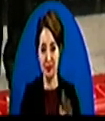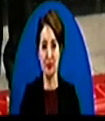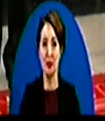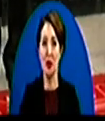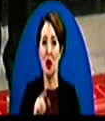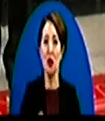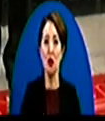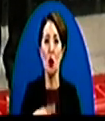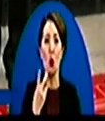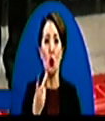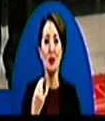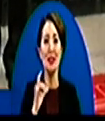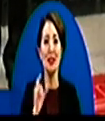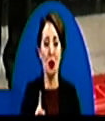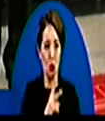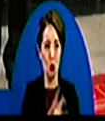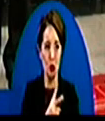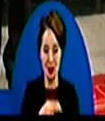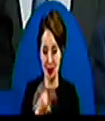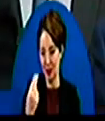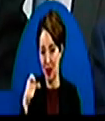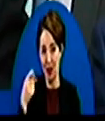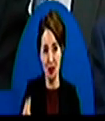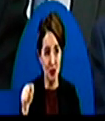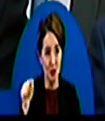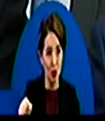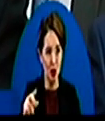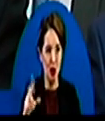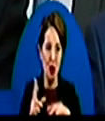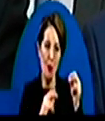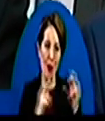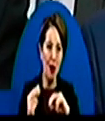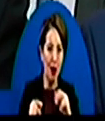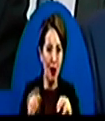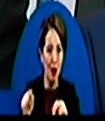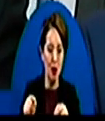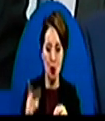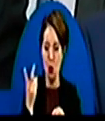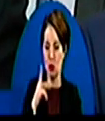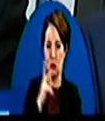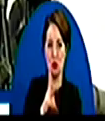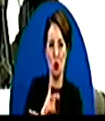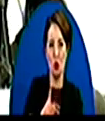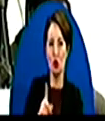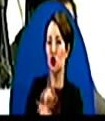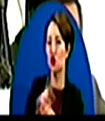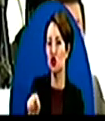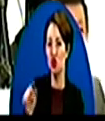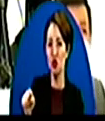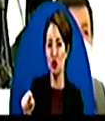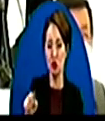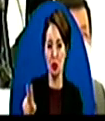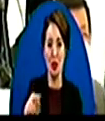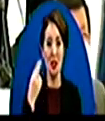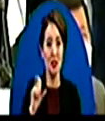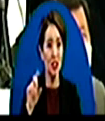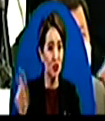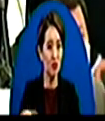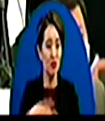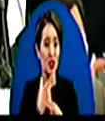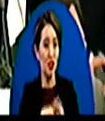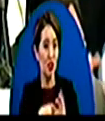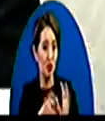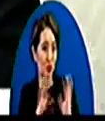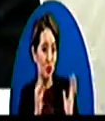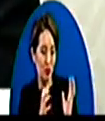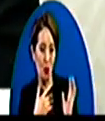Үндсэн хуулийн цэцэд маргаан хянан шийдвэрлэх тухай хуулийн холбогдох заалт үндсэн хууль зөрчсөн гэсэн дүгнэлтийг цэцийн гишүүд дунд суудлын